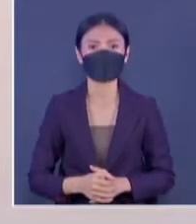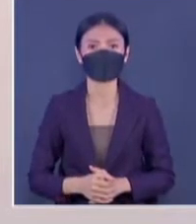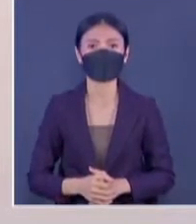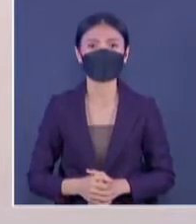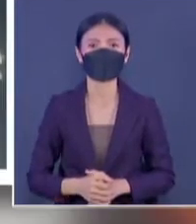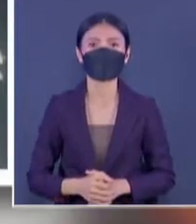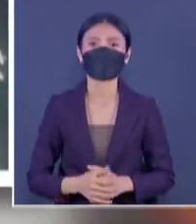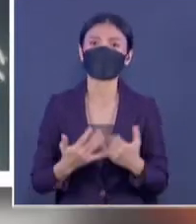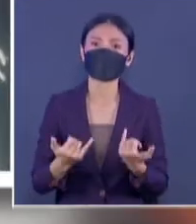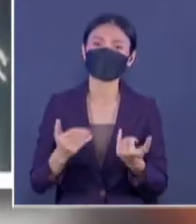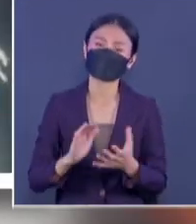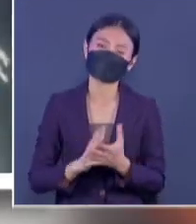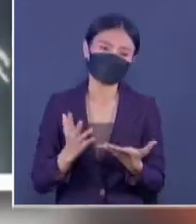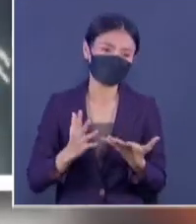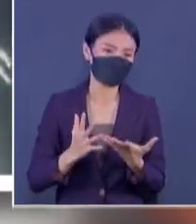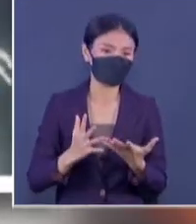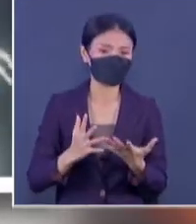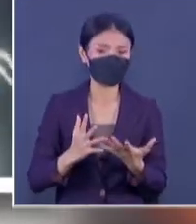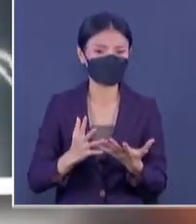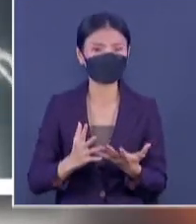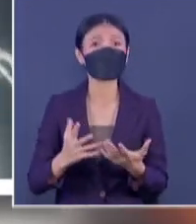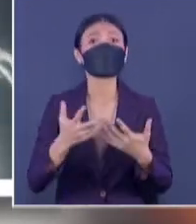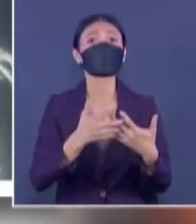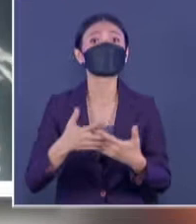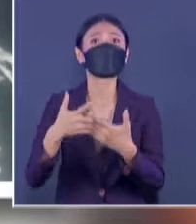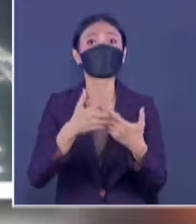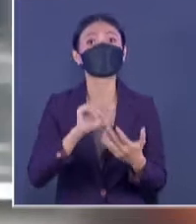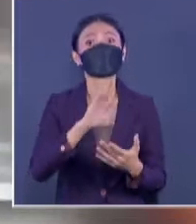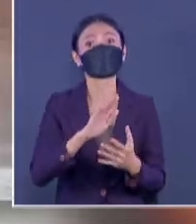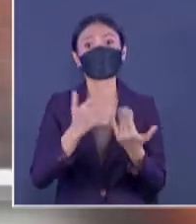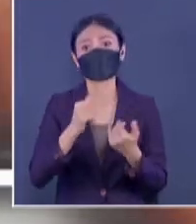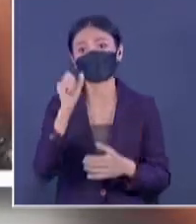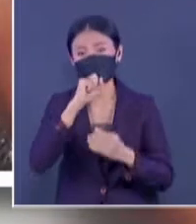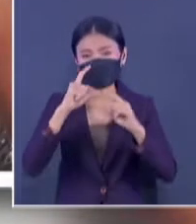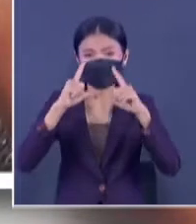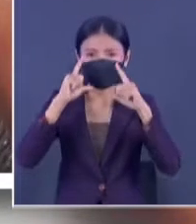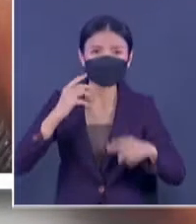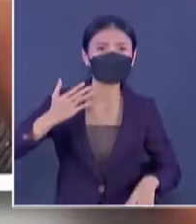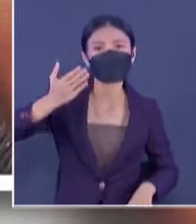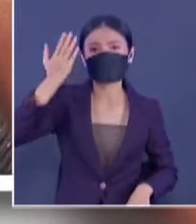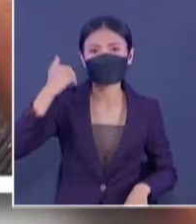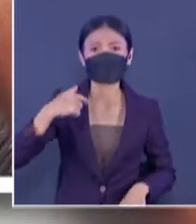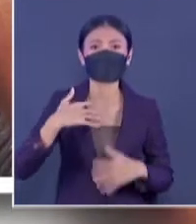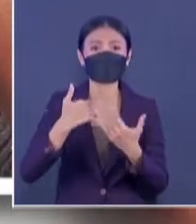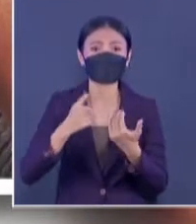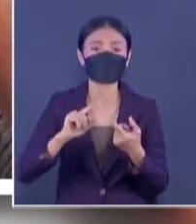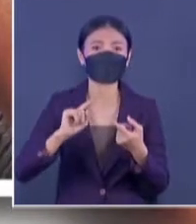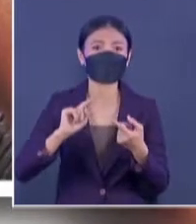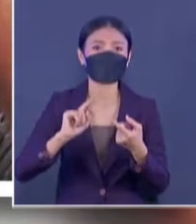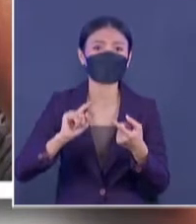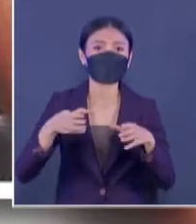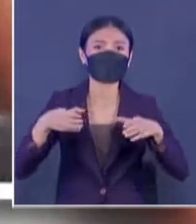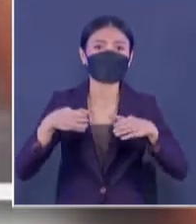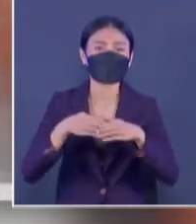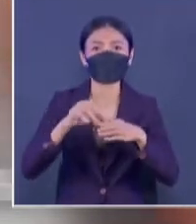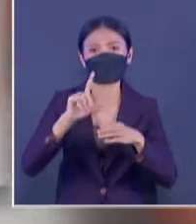นับเป็นข่าวเศร้าของวงการเพลงอเมริกานะคะหลังมีรายงานว่านักร้องดังยุค70ซาร่าแดชผู้ร่วมก่อตั้งวงลาเบลน